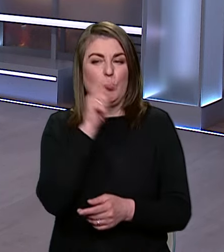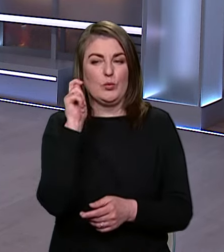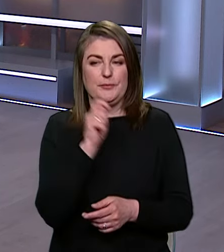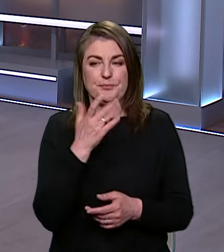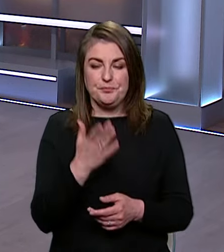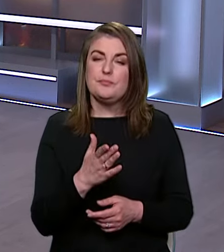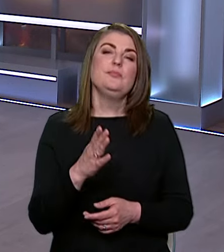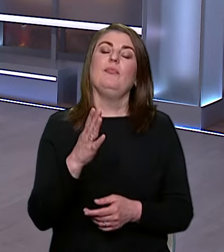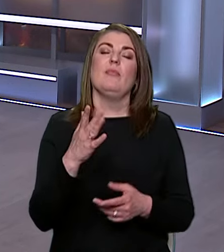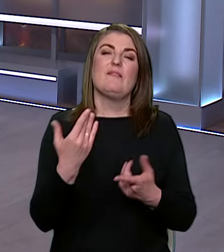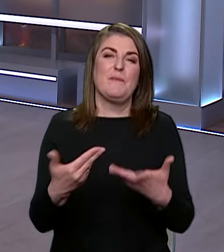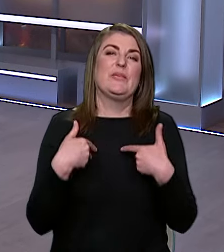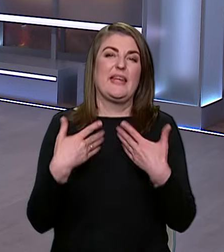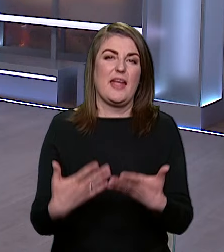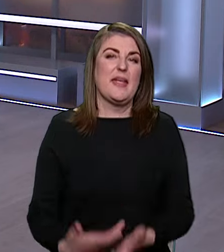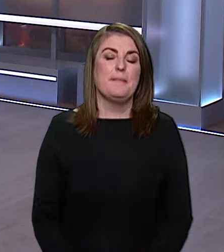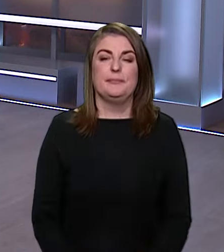Риженком. Пане Андрію, наші вітання вам.